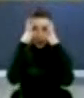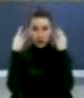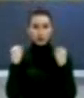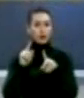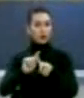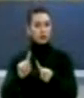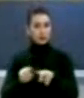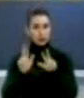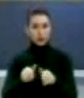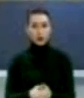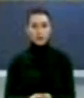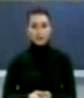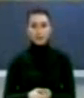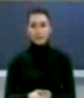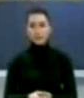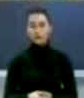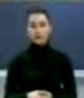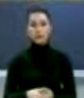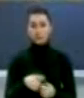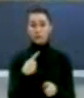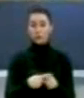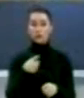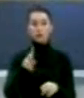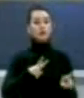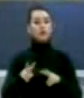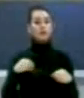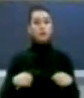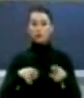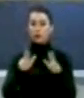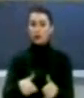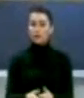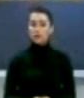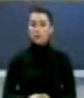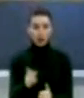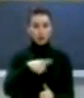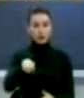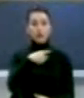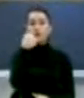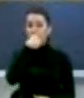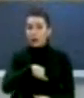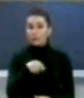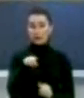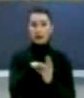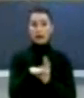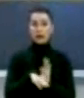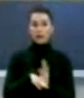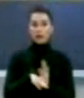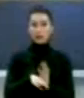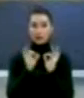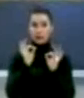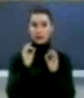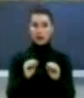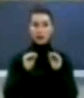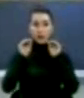Ashkali, Egyptian, edhe aty ka staf profesional. Ju e keni bo një ligjë të veçantë për